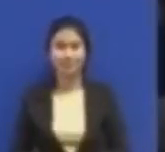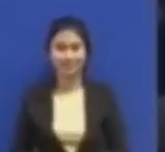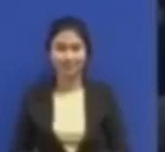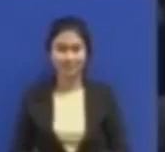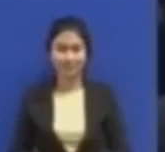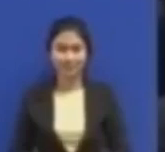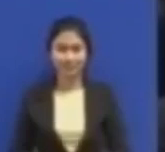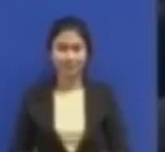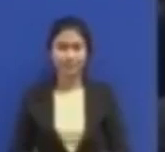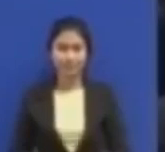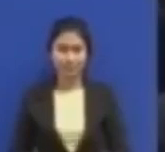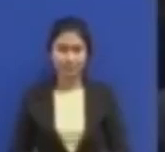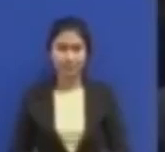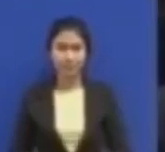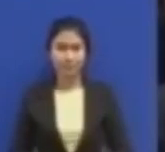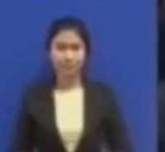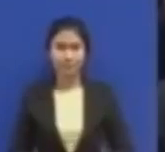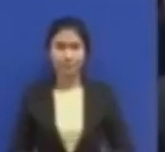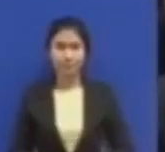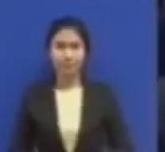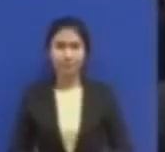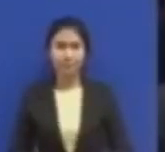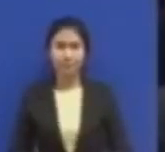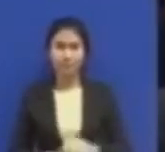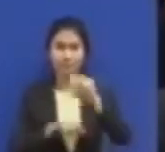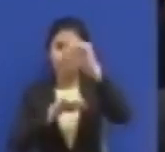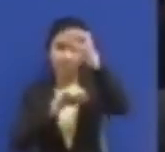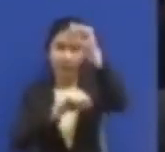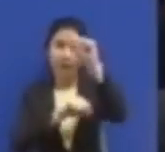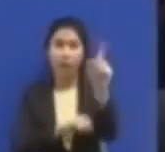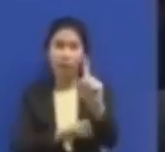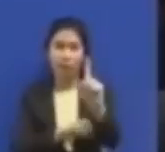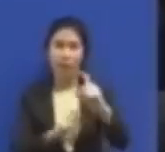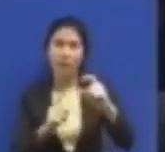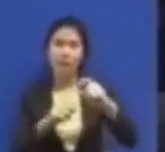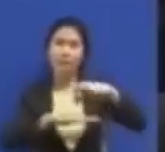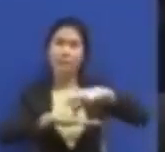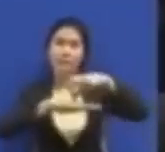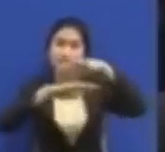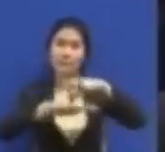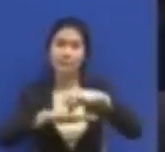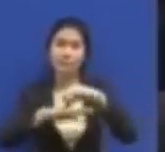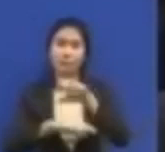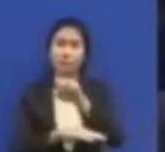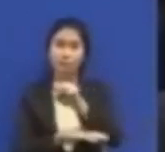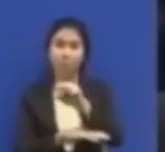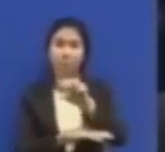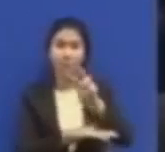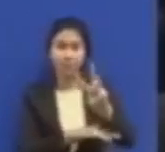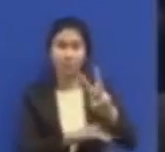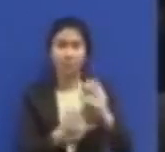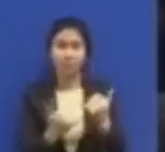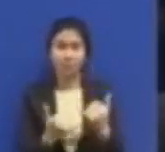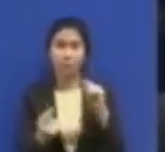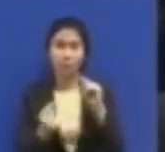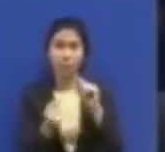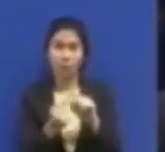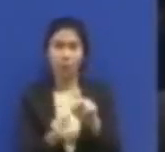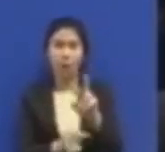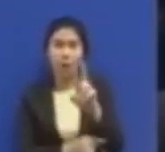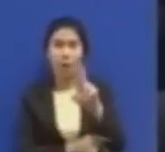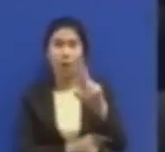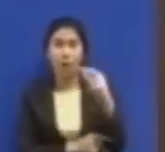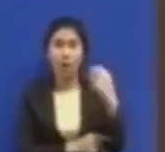บรมราชองการประกาศแต่งตั้งสมาชิกวุฒิสภาพระบาทสมเด็จพระป